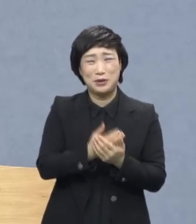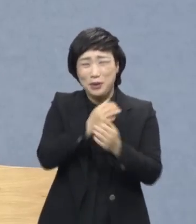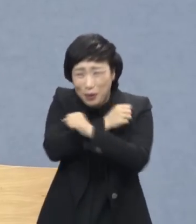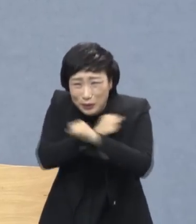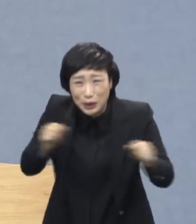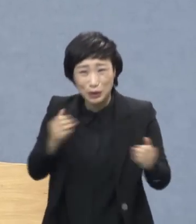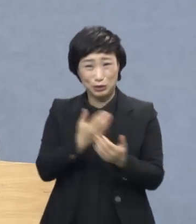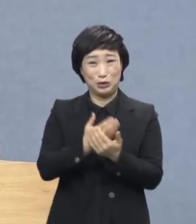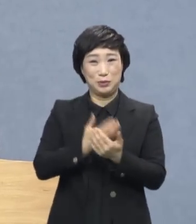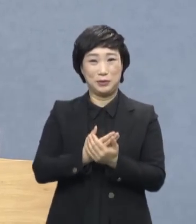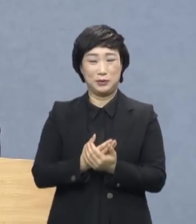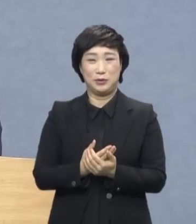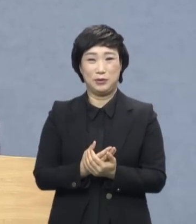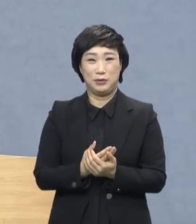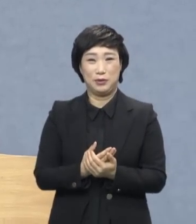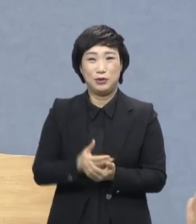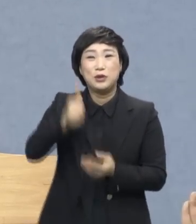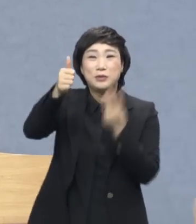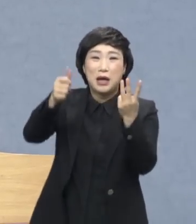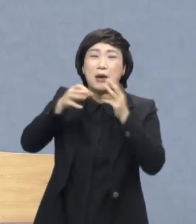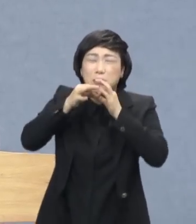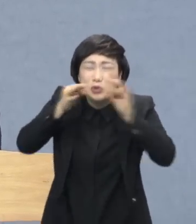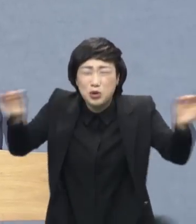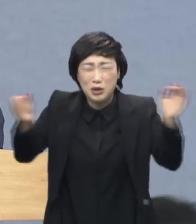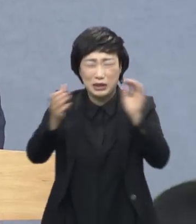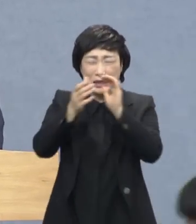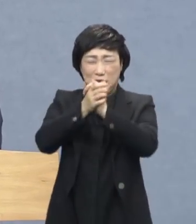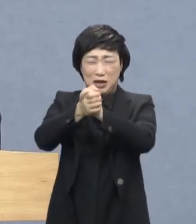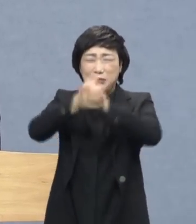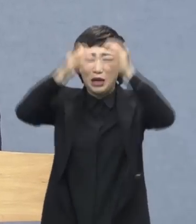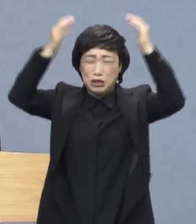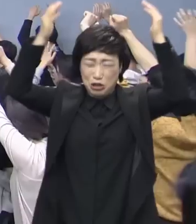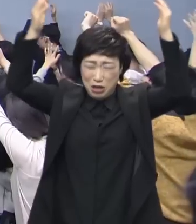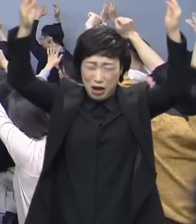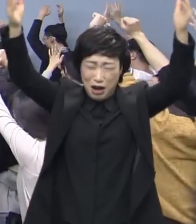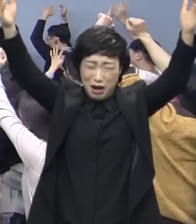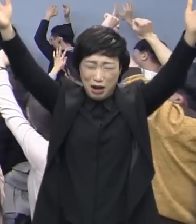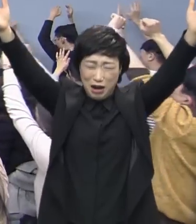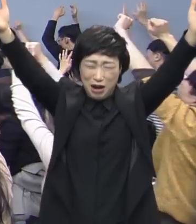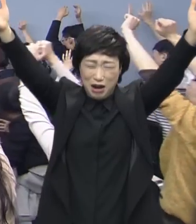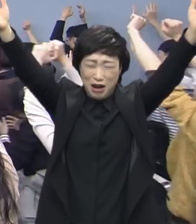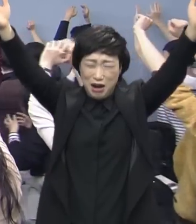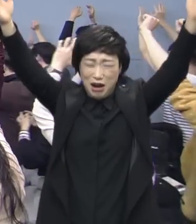용서해 주세요. 주여 삼창하오 기도합니다. 주여